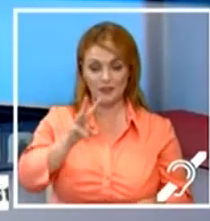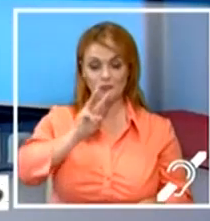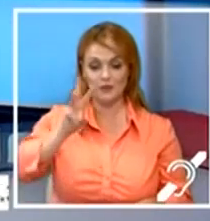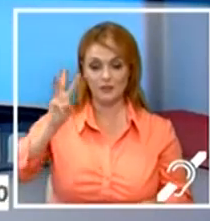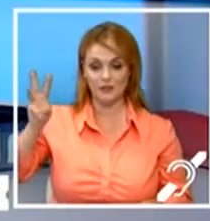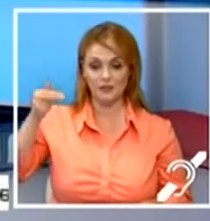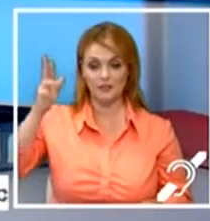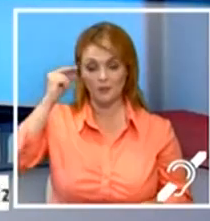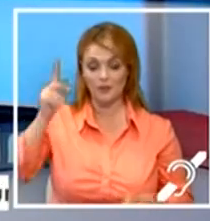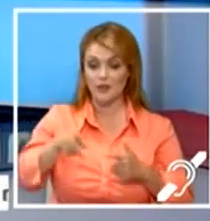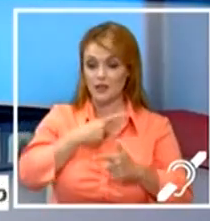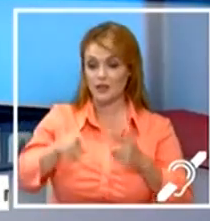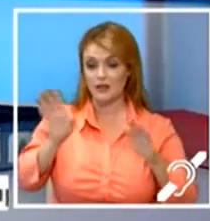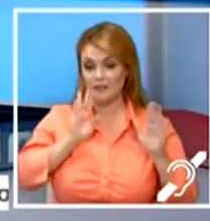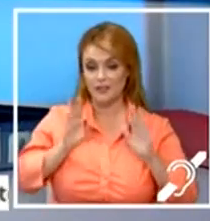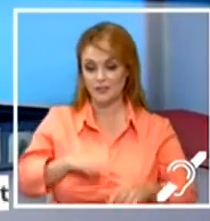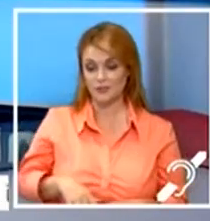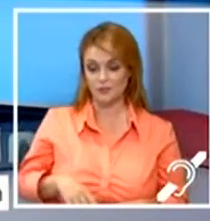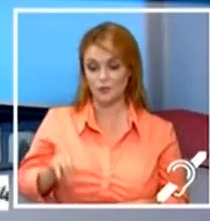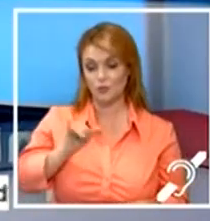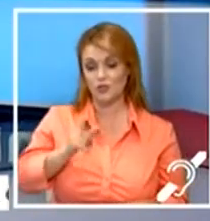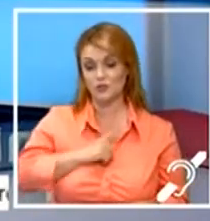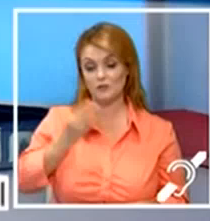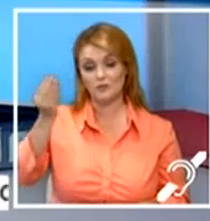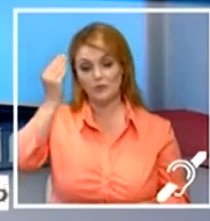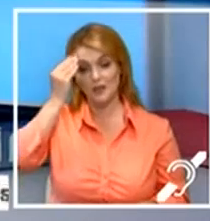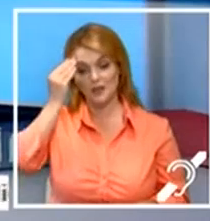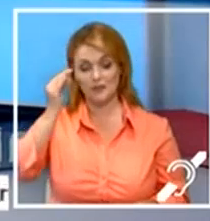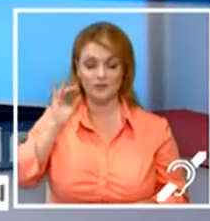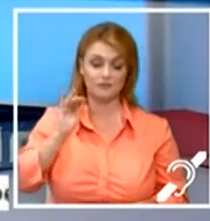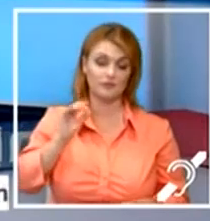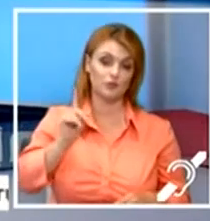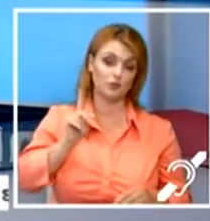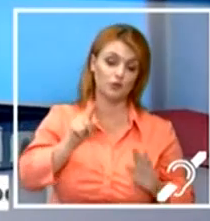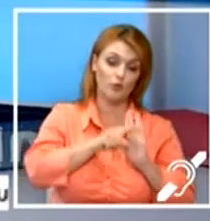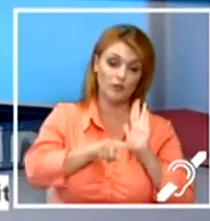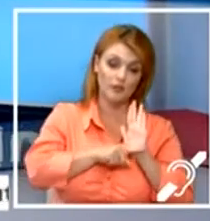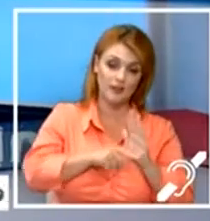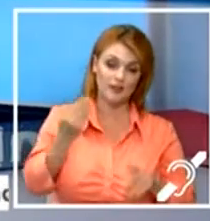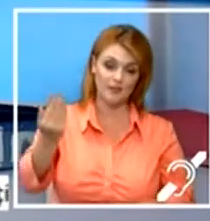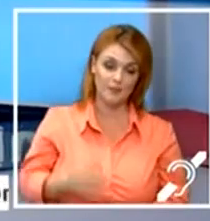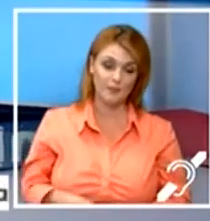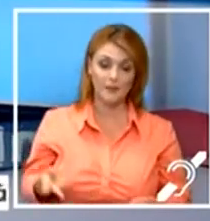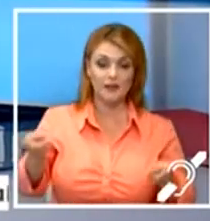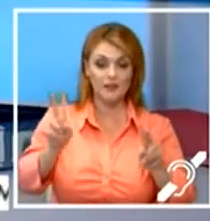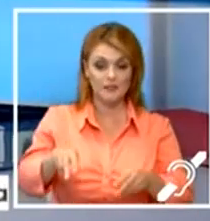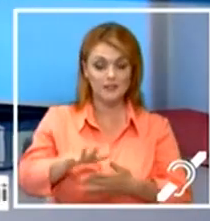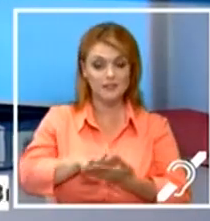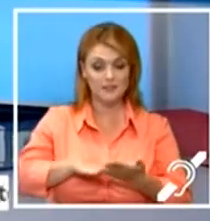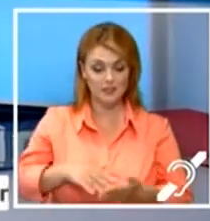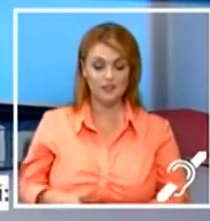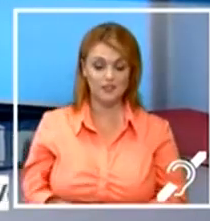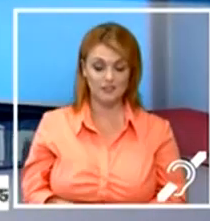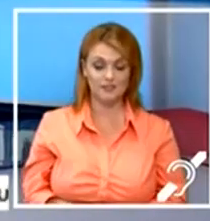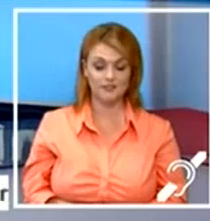pe tvremoldova.md sau pe pagina de Facebook, unde așteptăm opiniile și comentariile dumneavoastră. Rămâneți cu TVR Moldova, iar